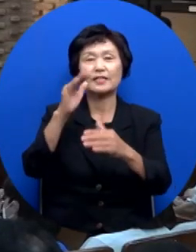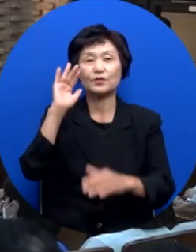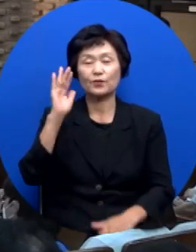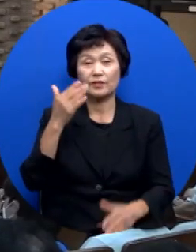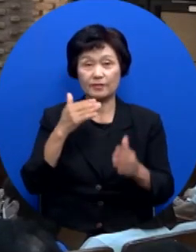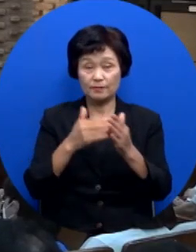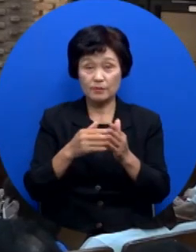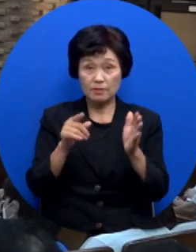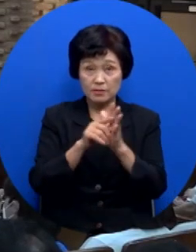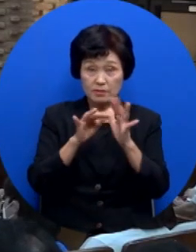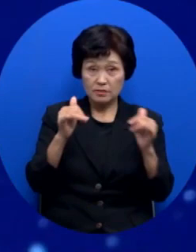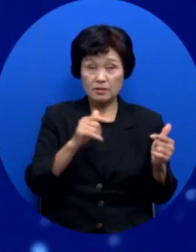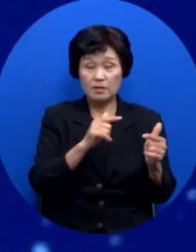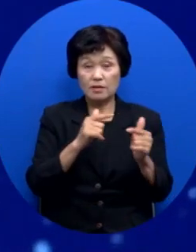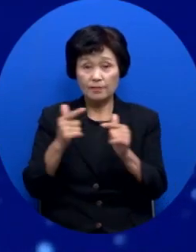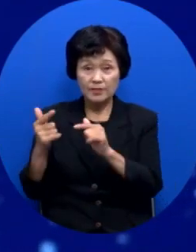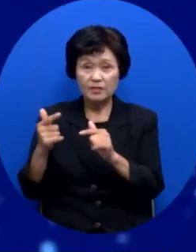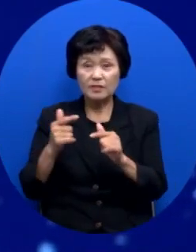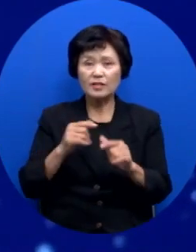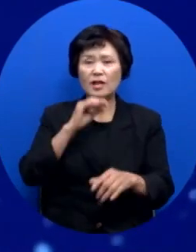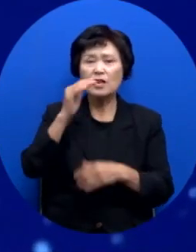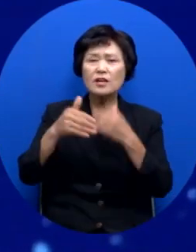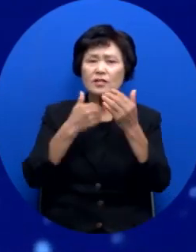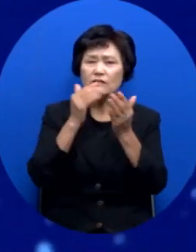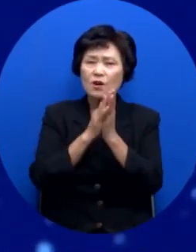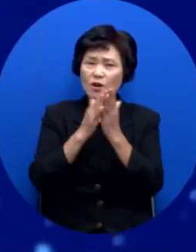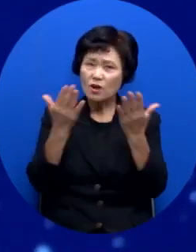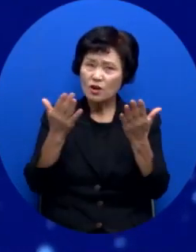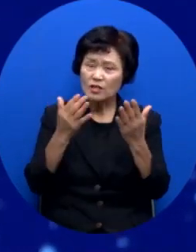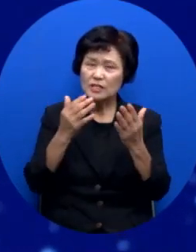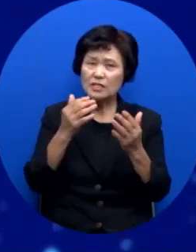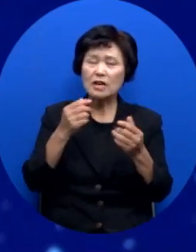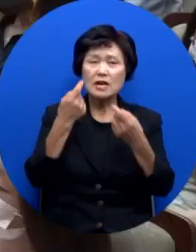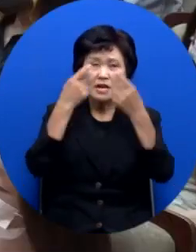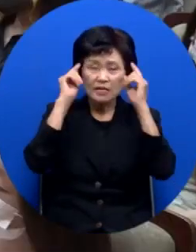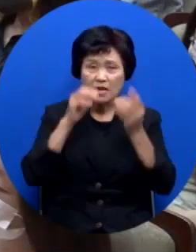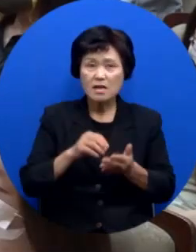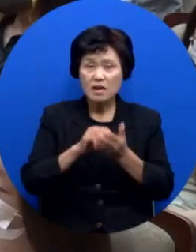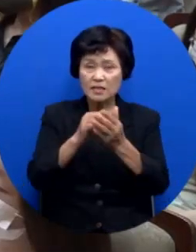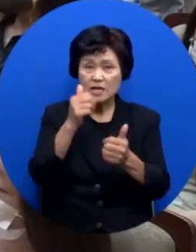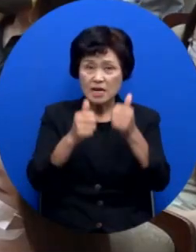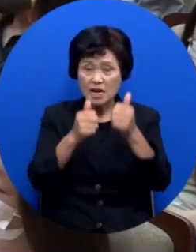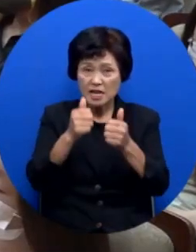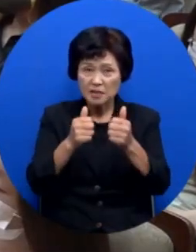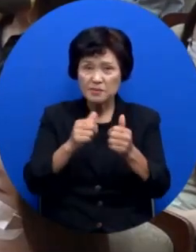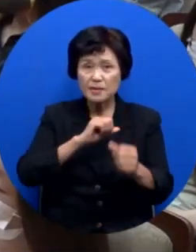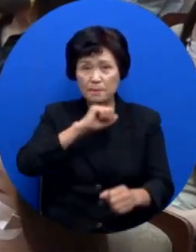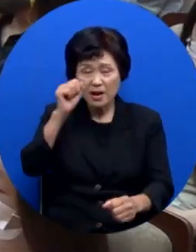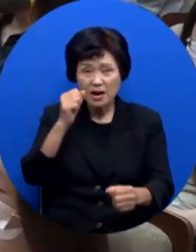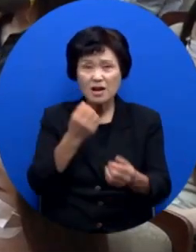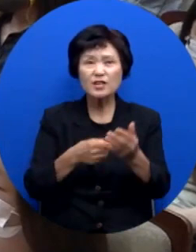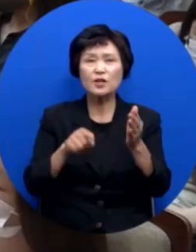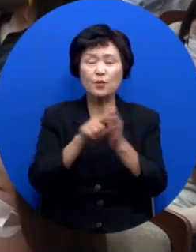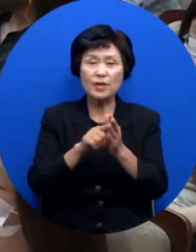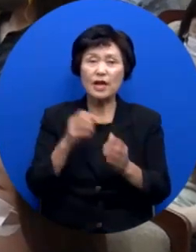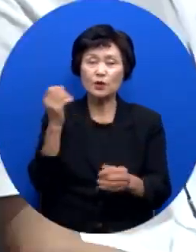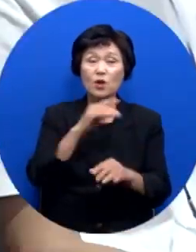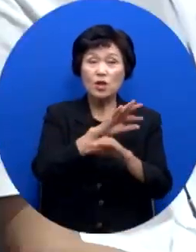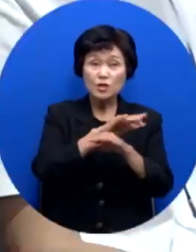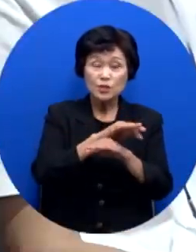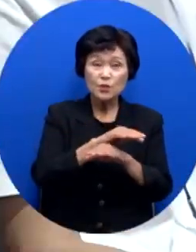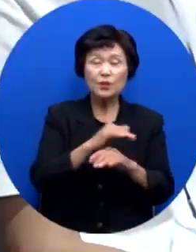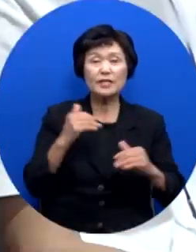청소년들이 성경적으로 입시를 정복하는 방법을 비롯해 시골에서 서울대간 목사의 공부 이야기, 크리스천